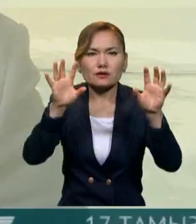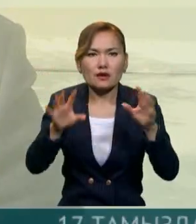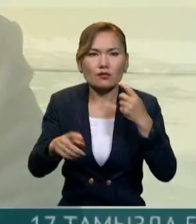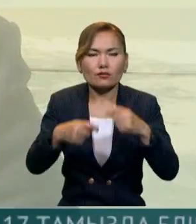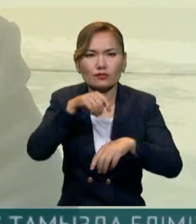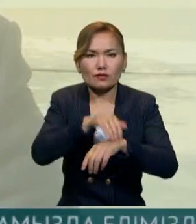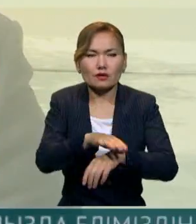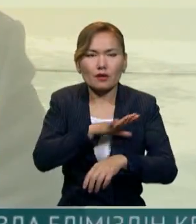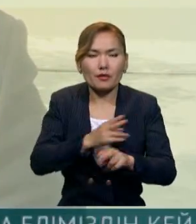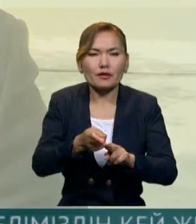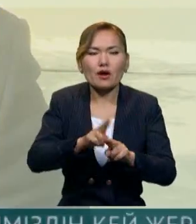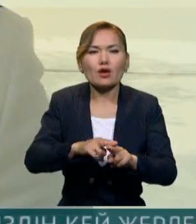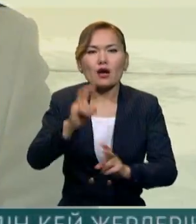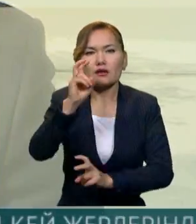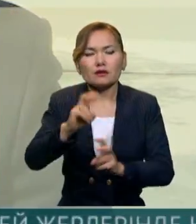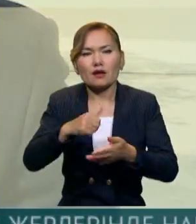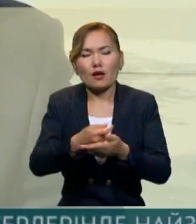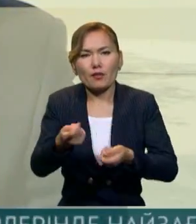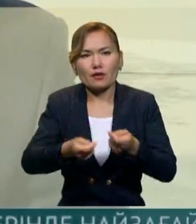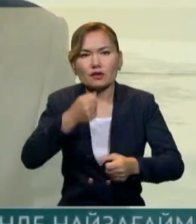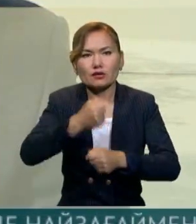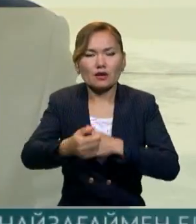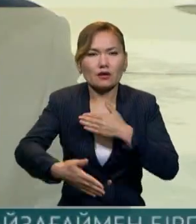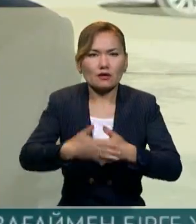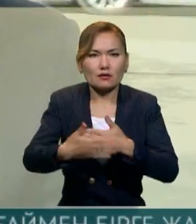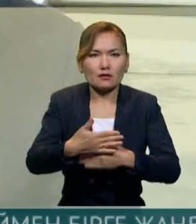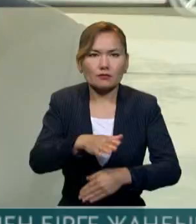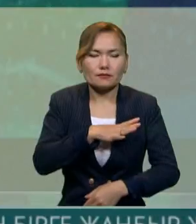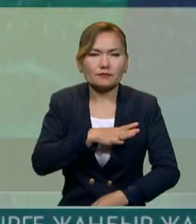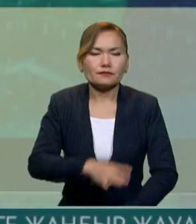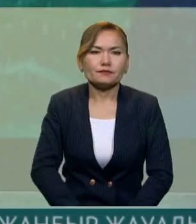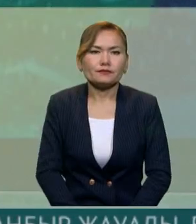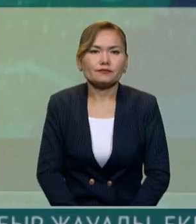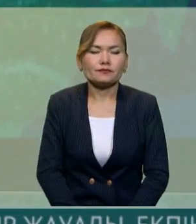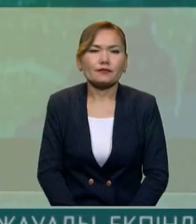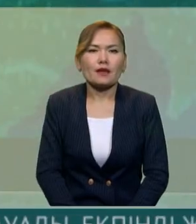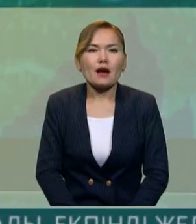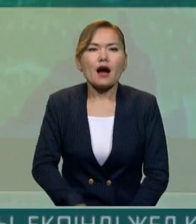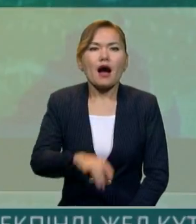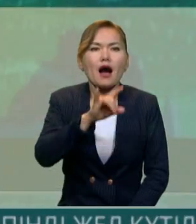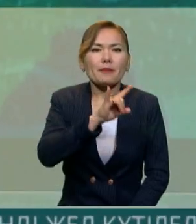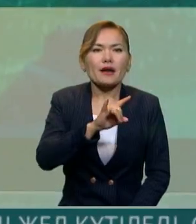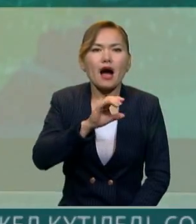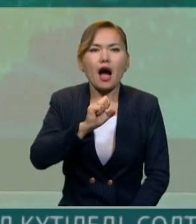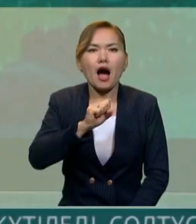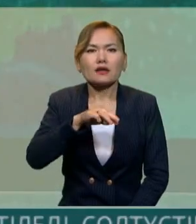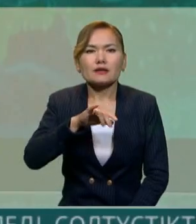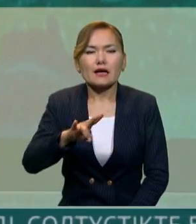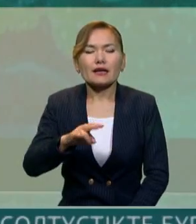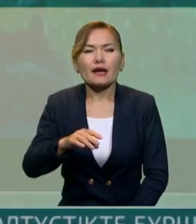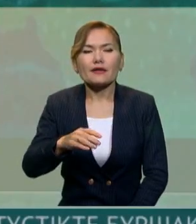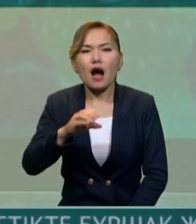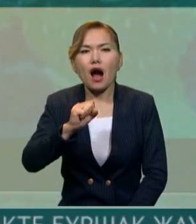беруші 5 миллион теңге көлемінде әкімшілік жауапкершілікке тартылған. Ыбырай Алтынсаринның араб қарпымен